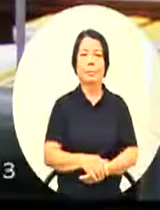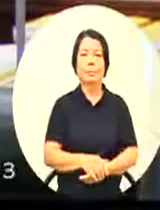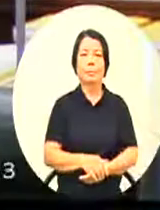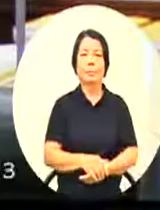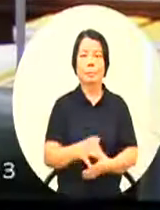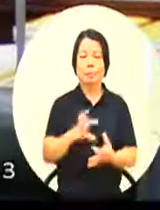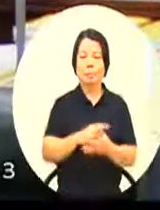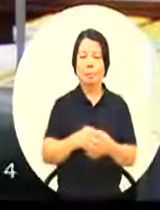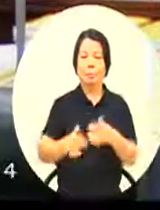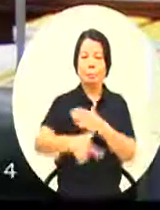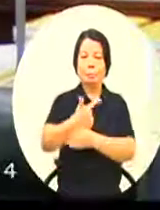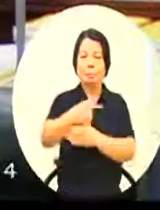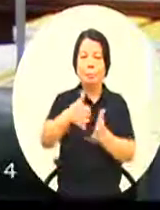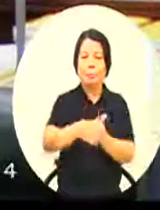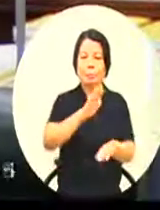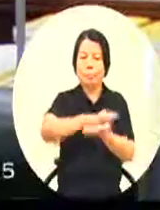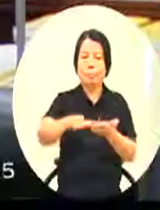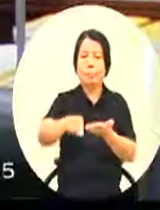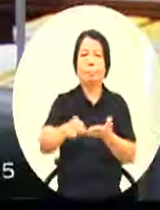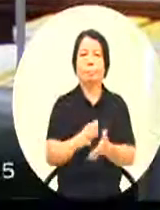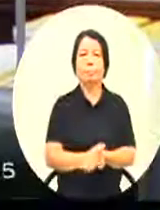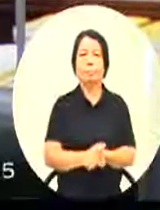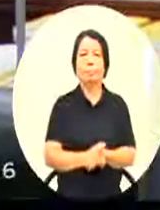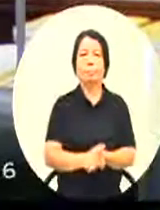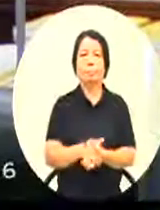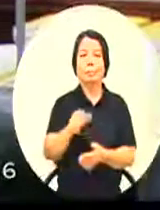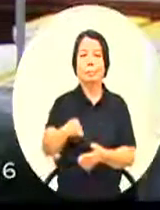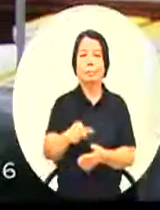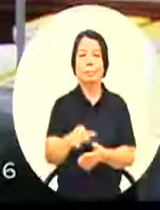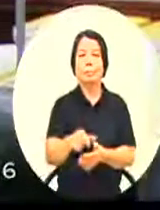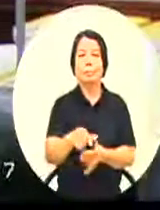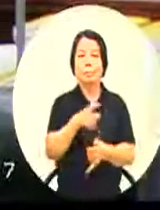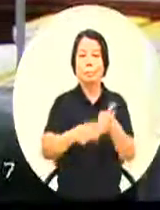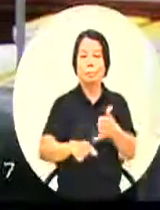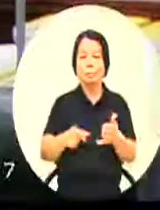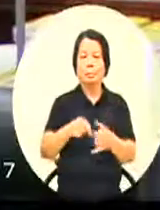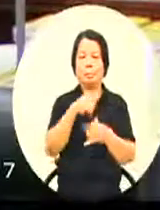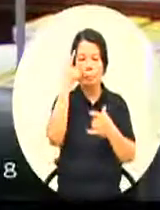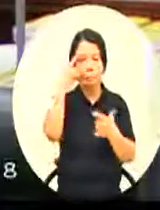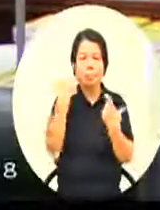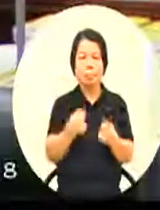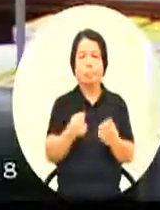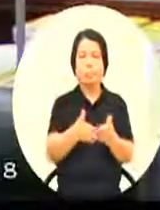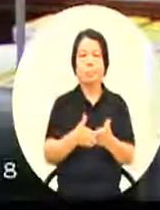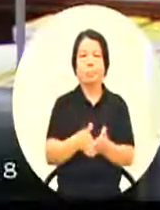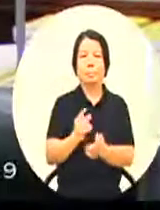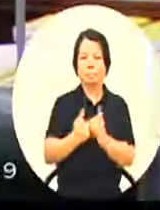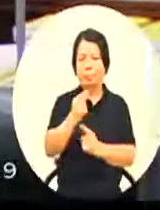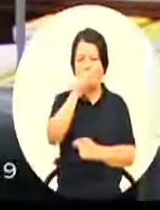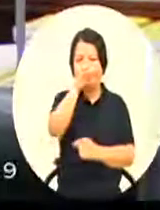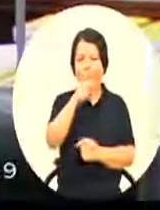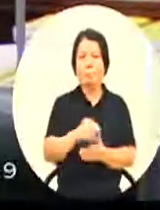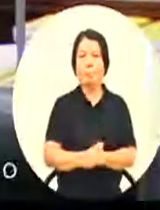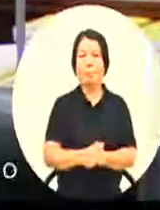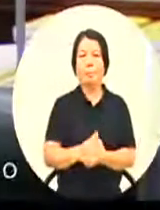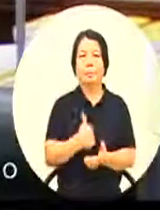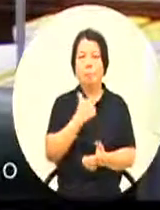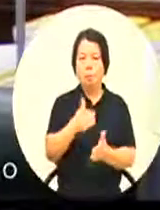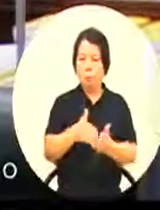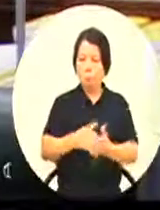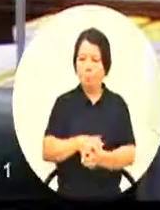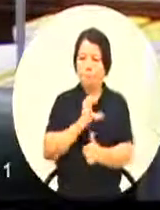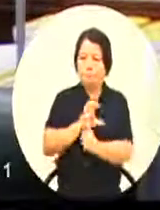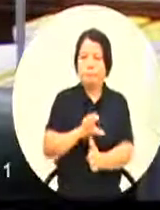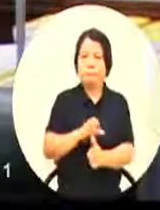尽快把它解决，把它这件事情让大家得到一个共识会比较好，不然真的我就强力要